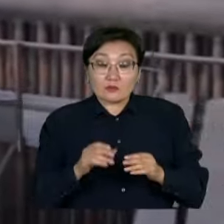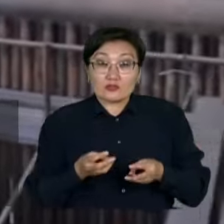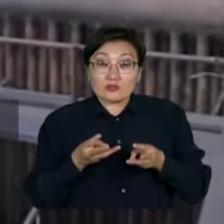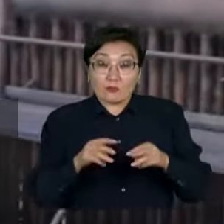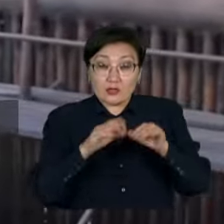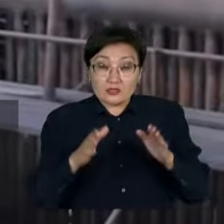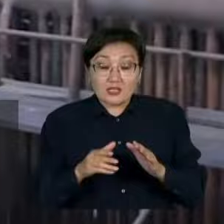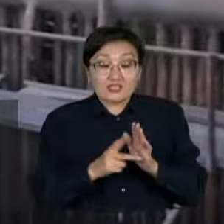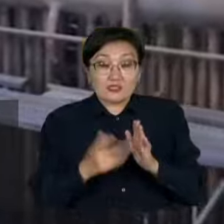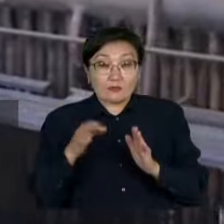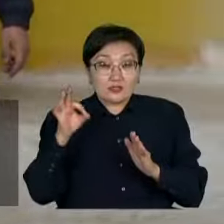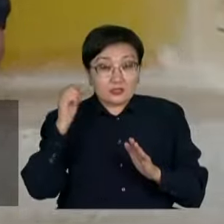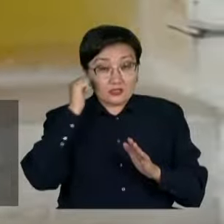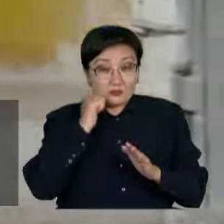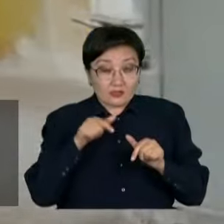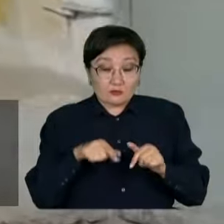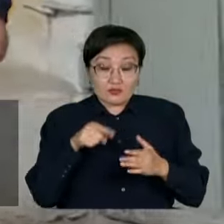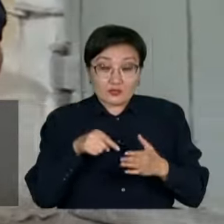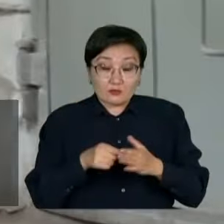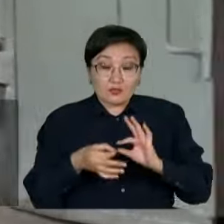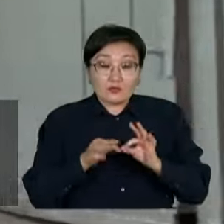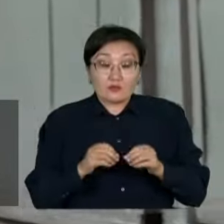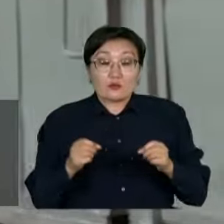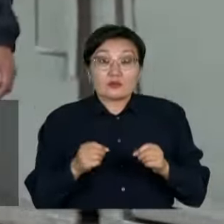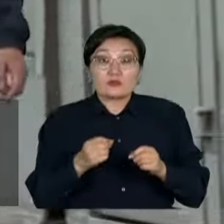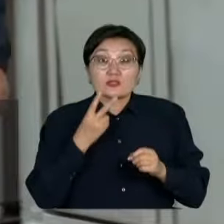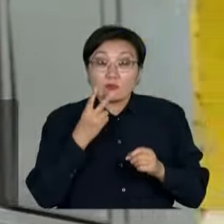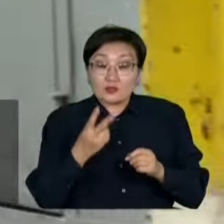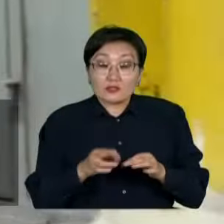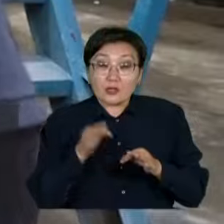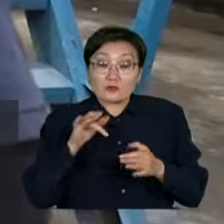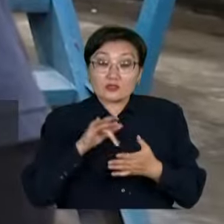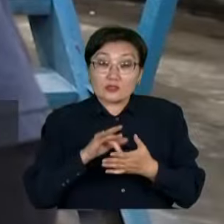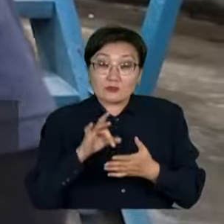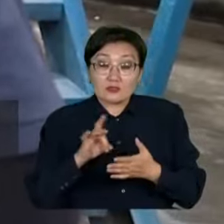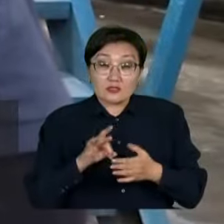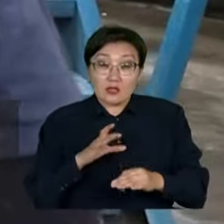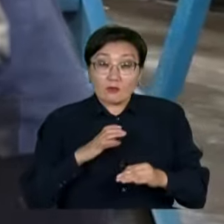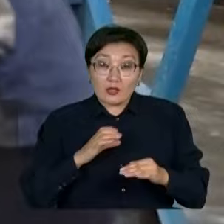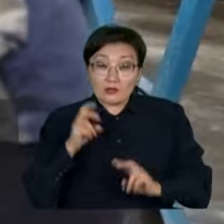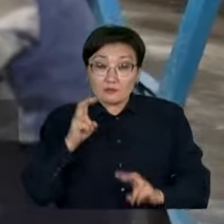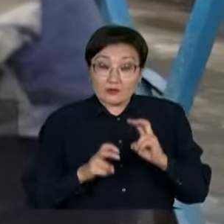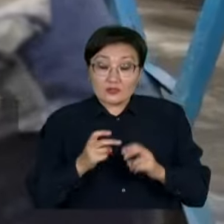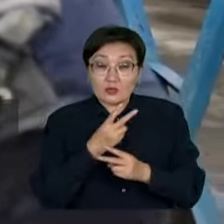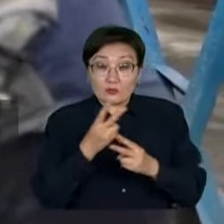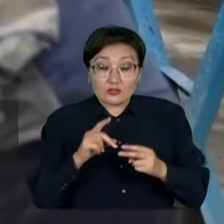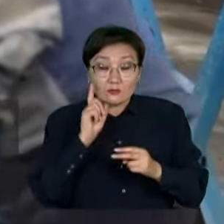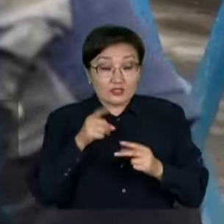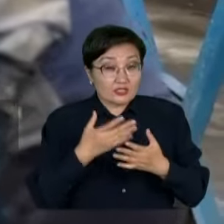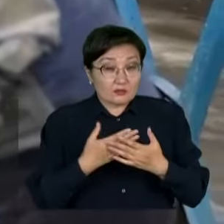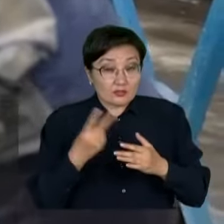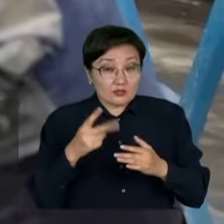қазандықтардың 85% ескірген. Мұндағы мәселемен жіті танысқан премьер облыс орталығындағы байыту фабрикасына да барды. Бір жылда